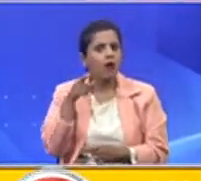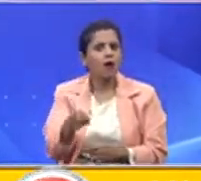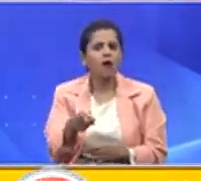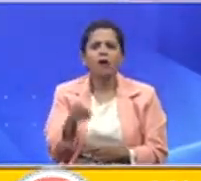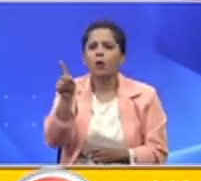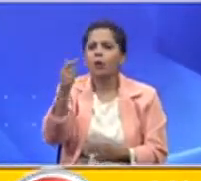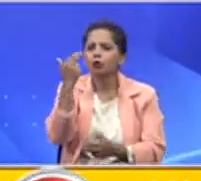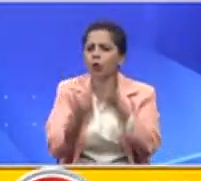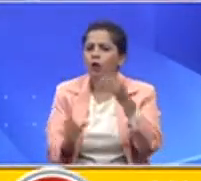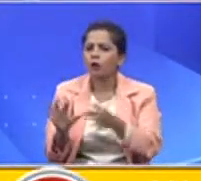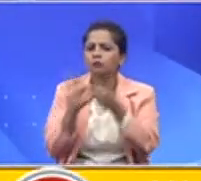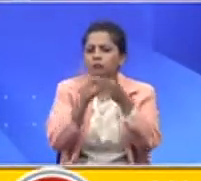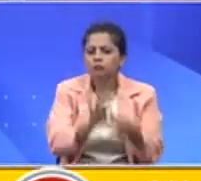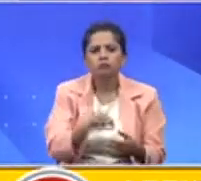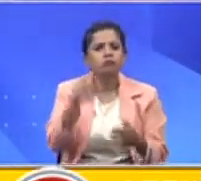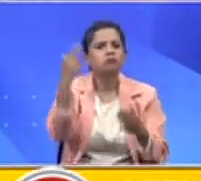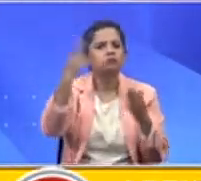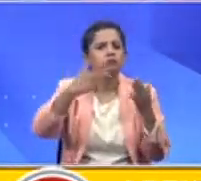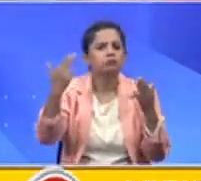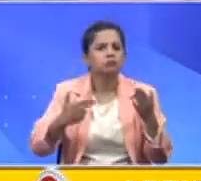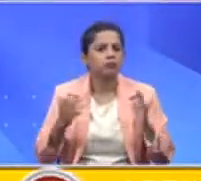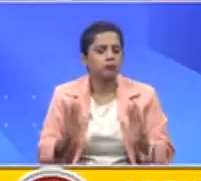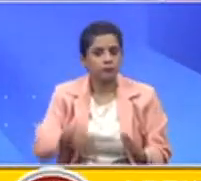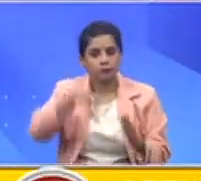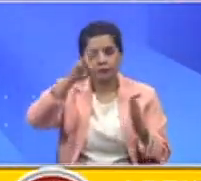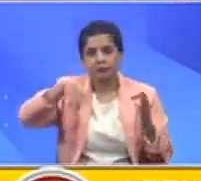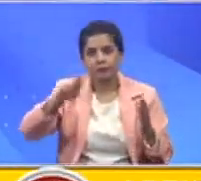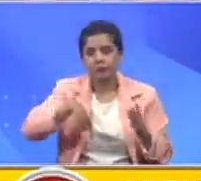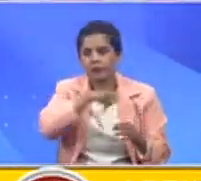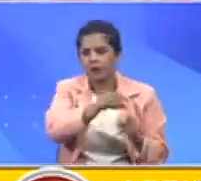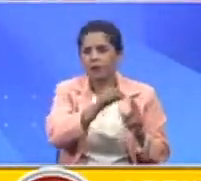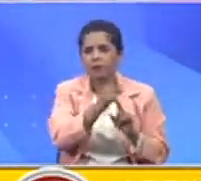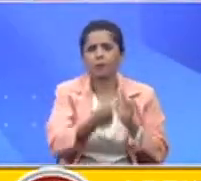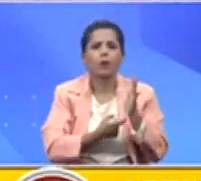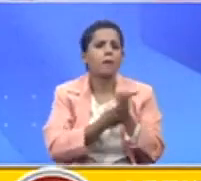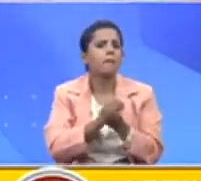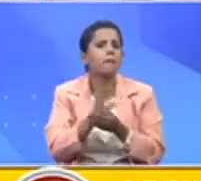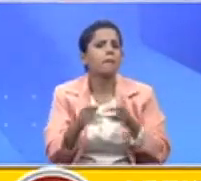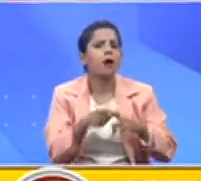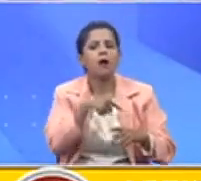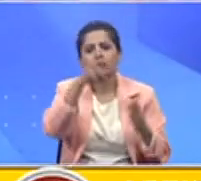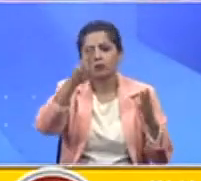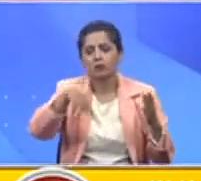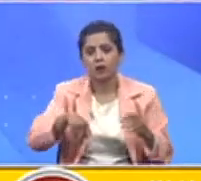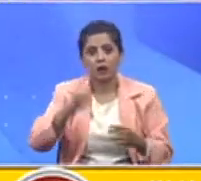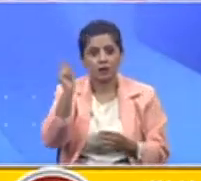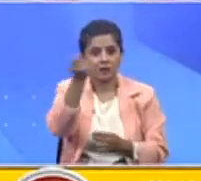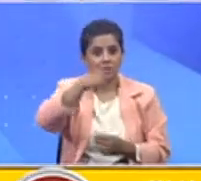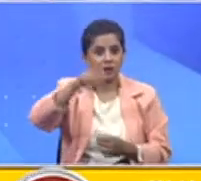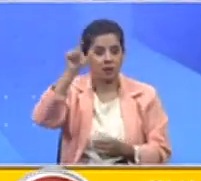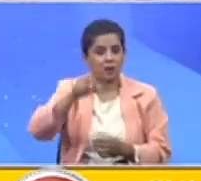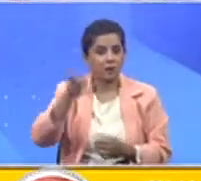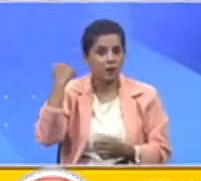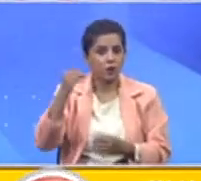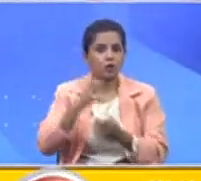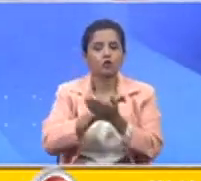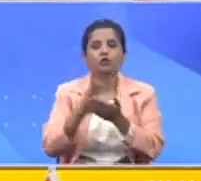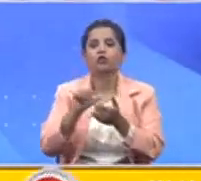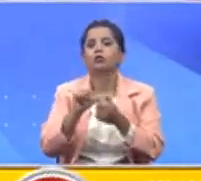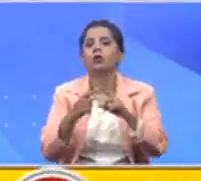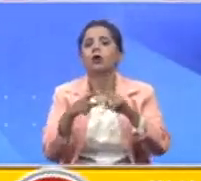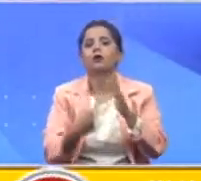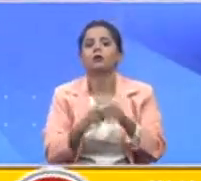पर आधारित थी आर्टिस्ट प्रभाद बाई ने दर्शाया था कि छत्रपती सिवाजे महाराज